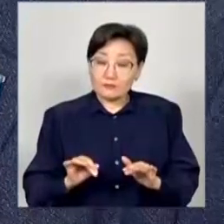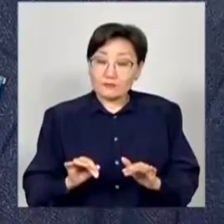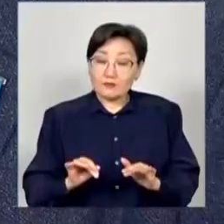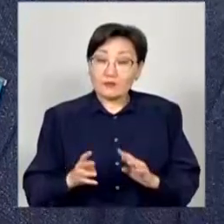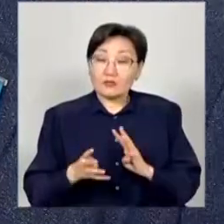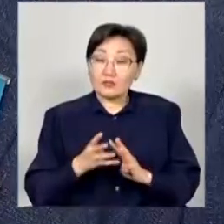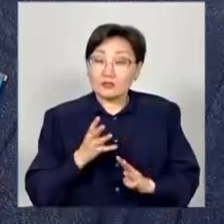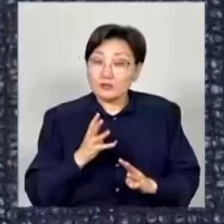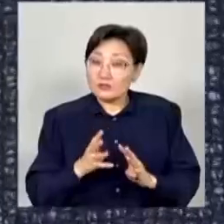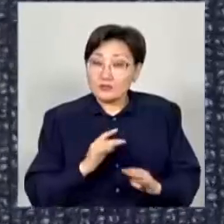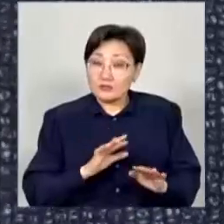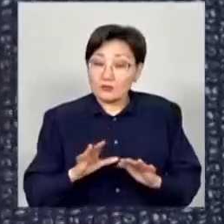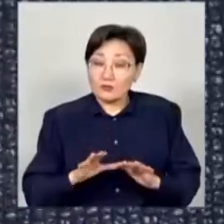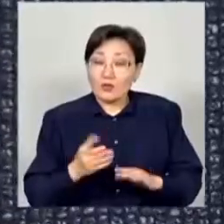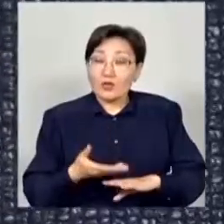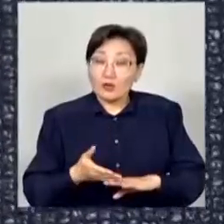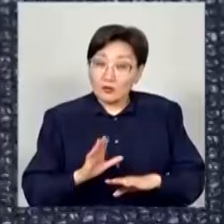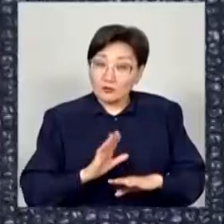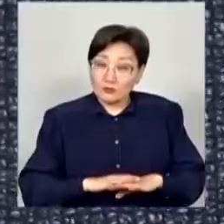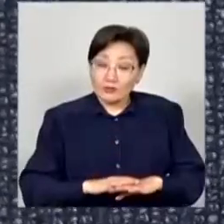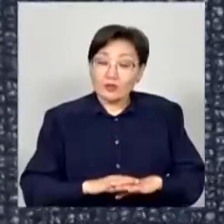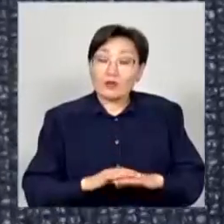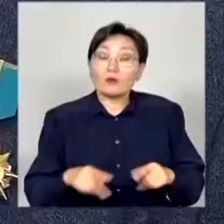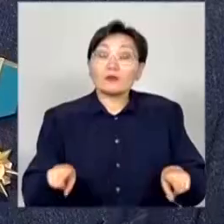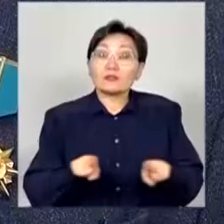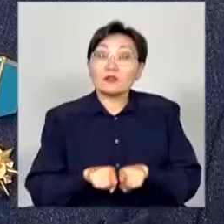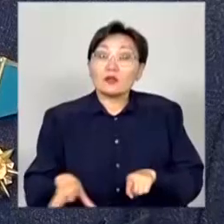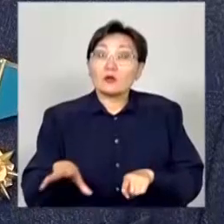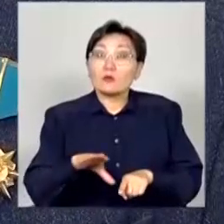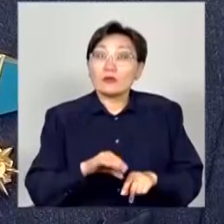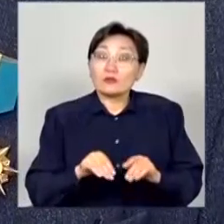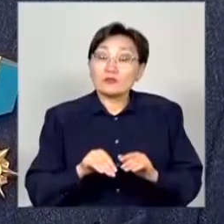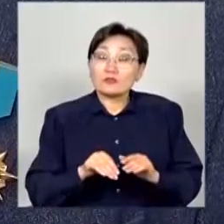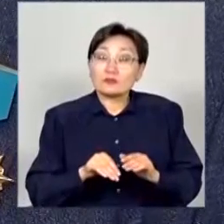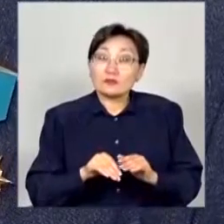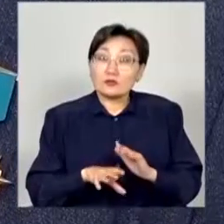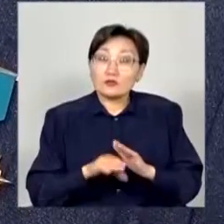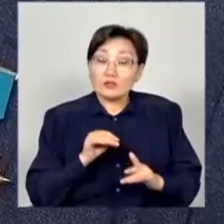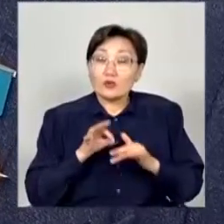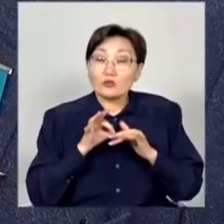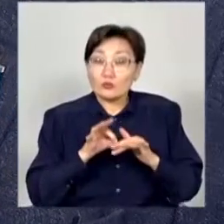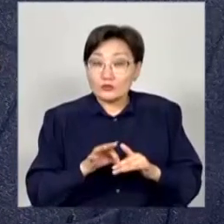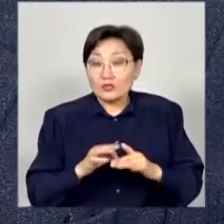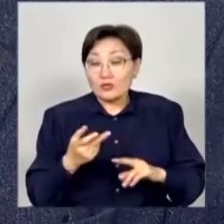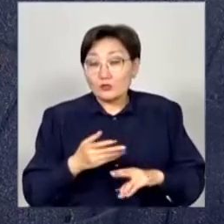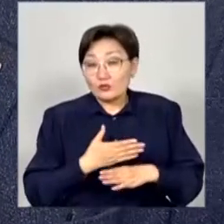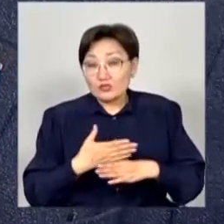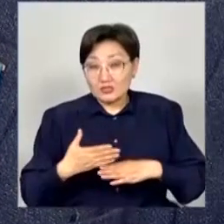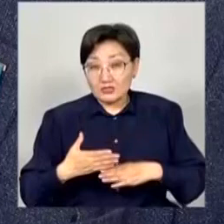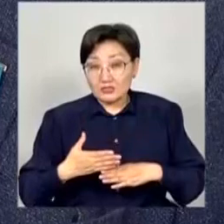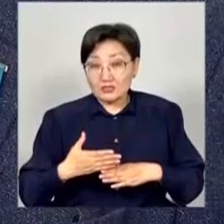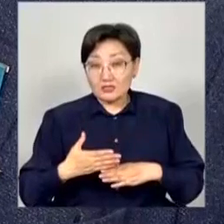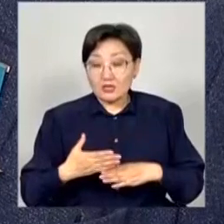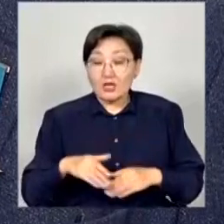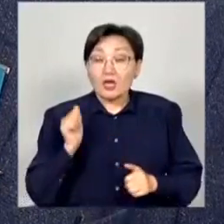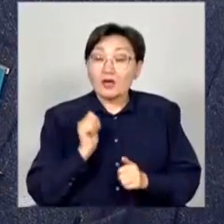kezektensiz bolatın da ağırtpalığı da osında. Jabatarmağa bärimiz mini saylaudu ötküzdük koy. Endi ostan keyin